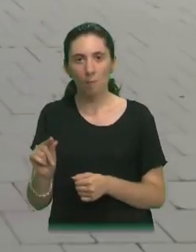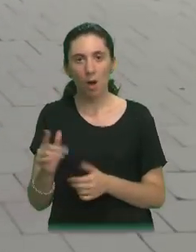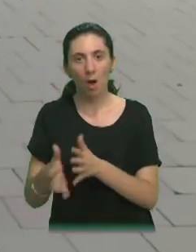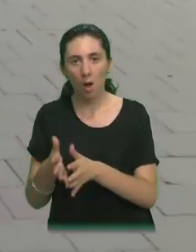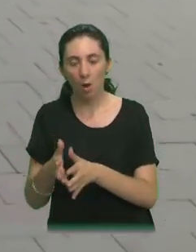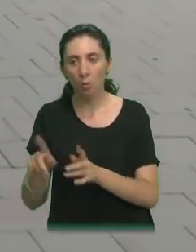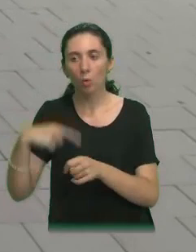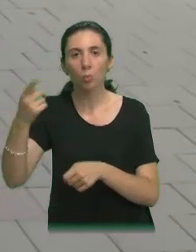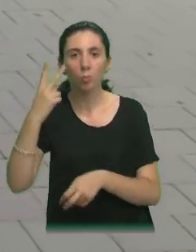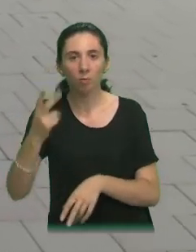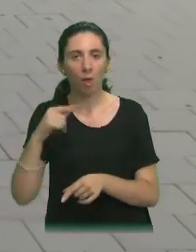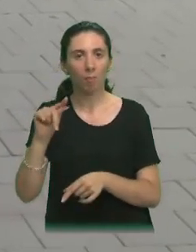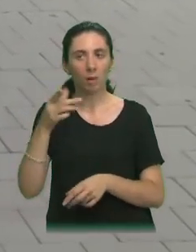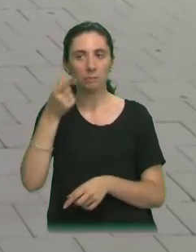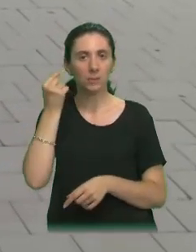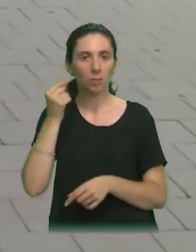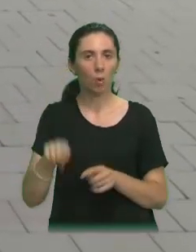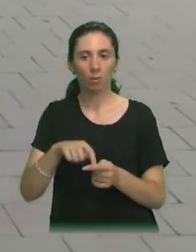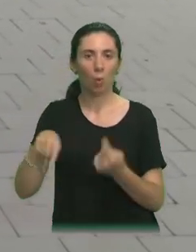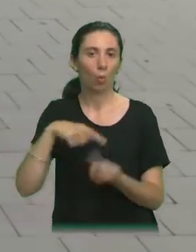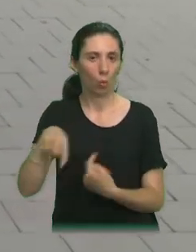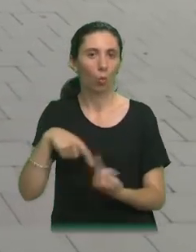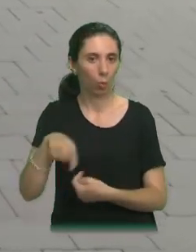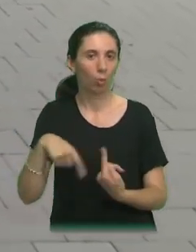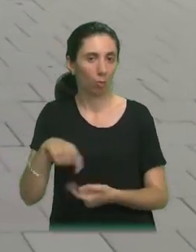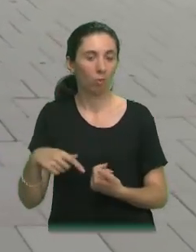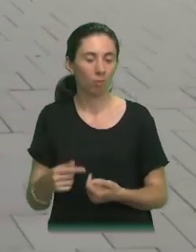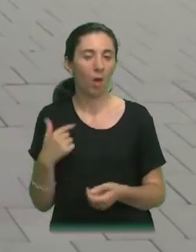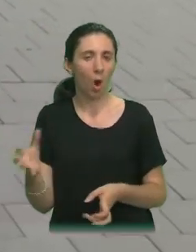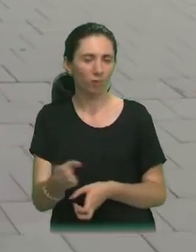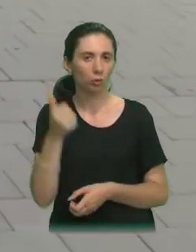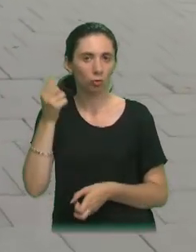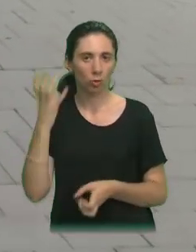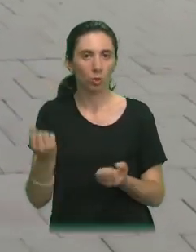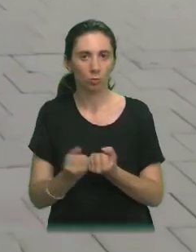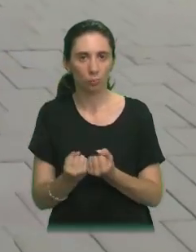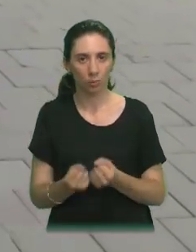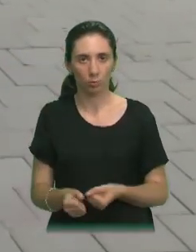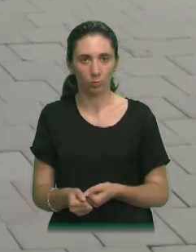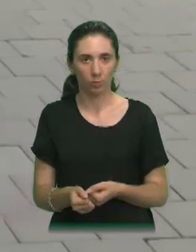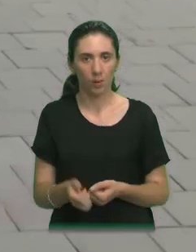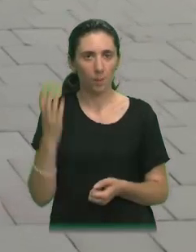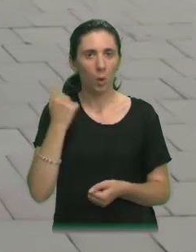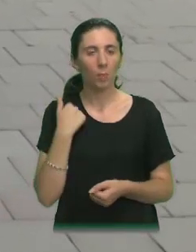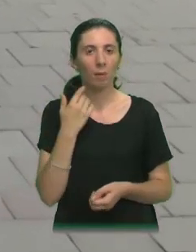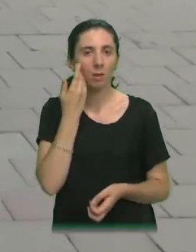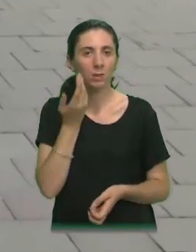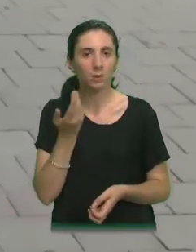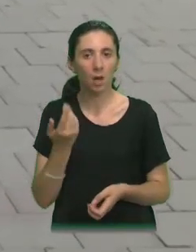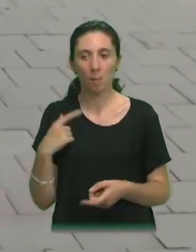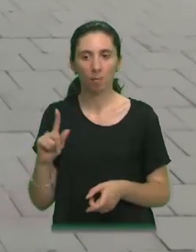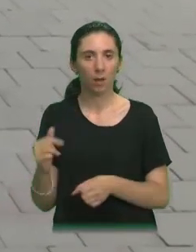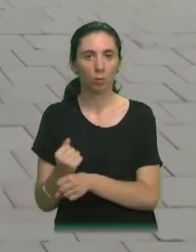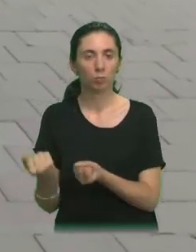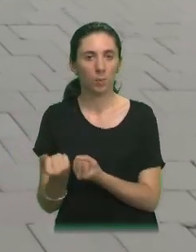pričati. A ja dođem pa ono, progovorimo malo pa dok se ponovo vidimo ja zaboravim se tako u krug. A ovo,